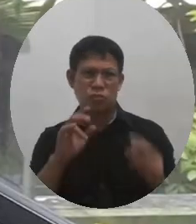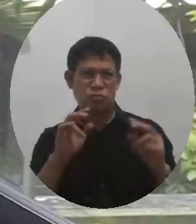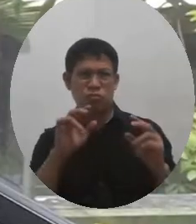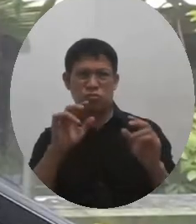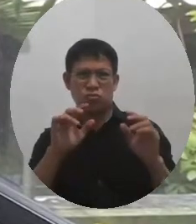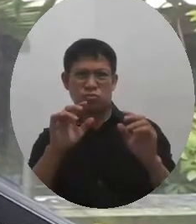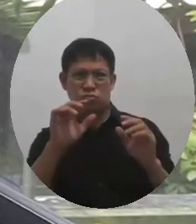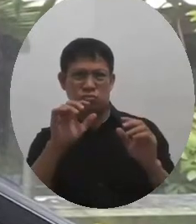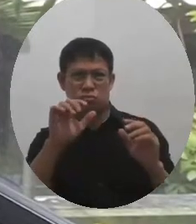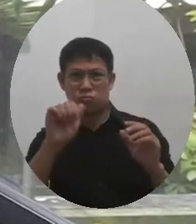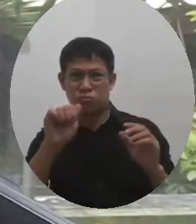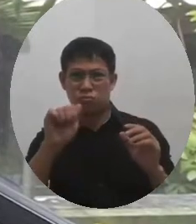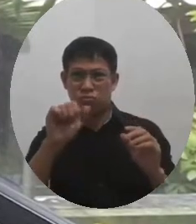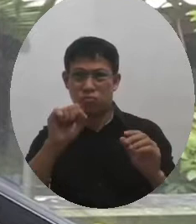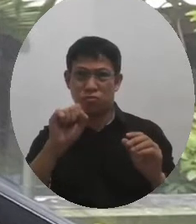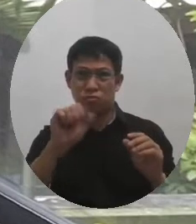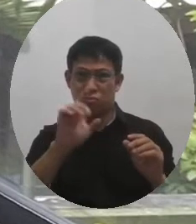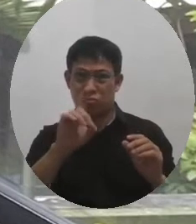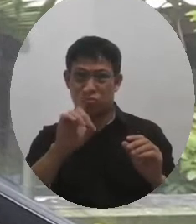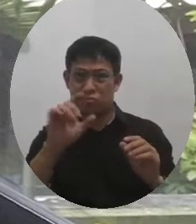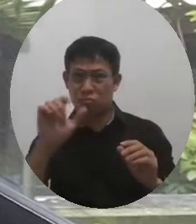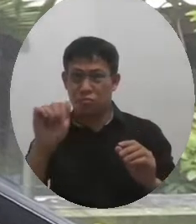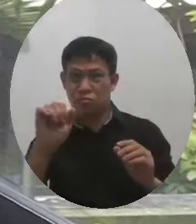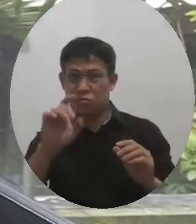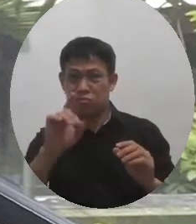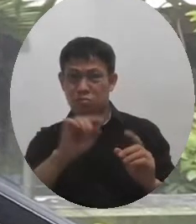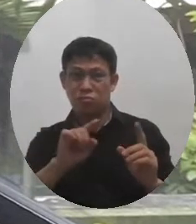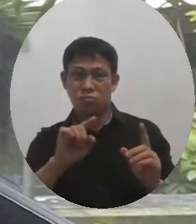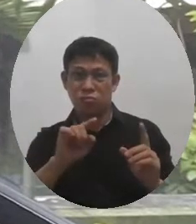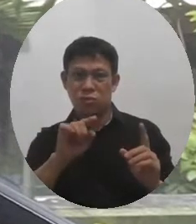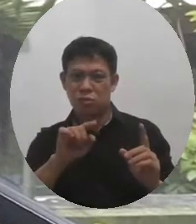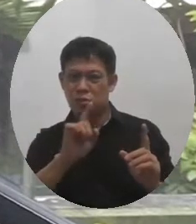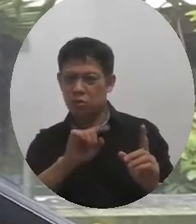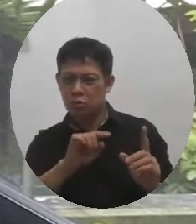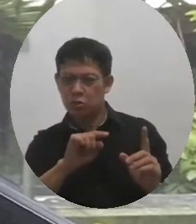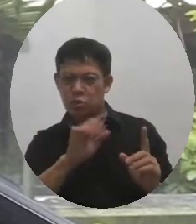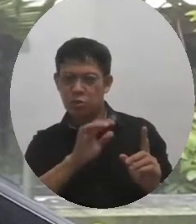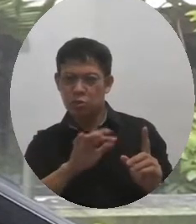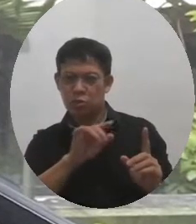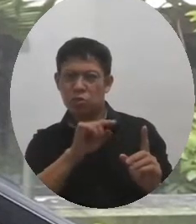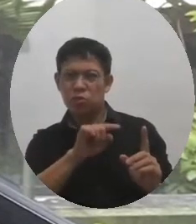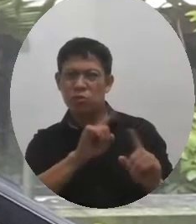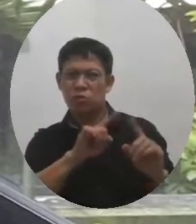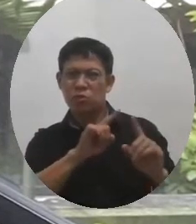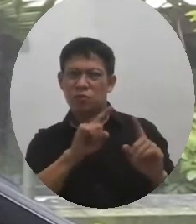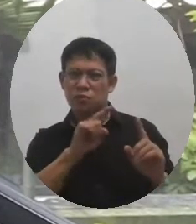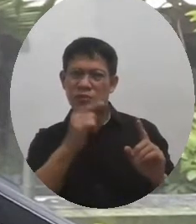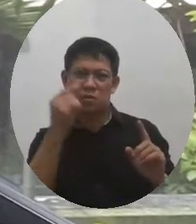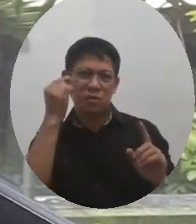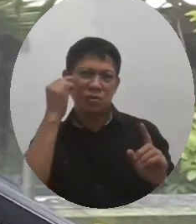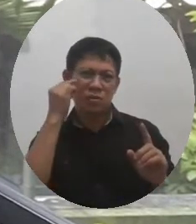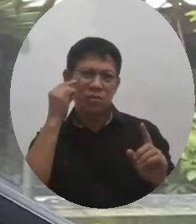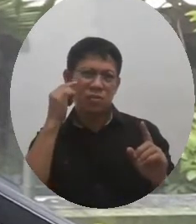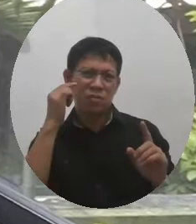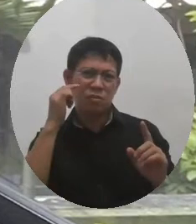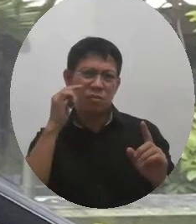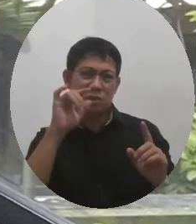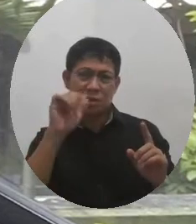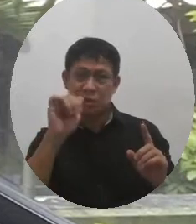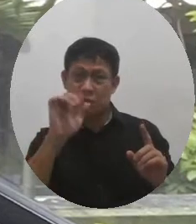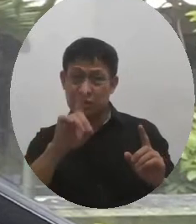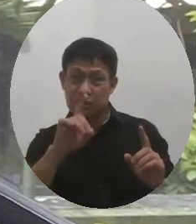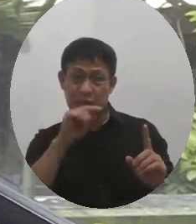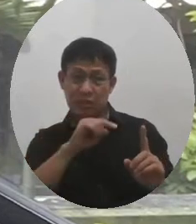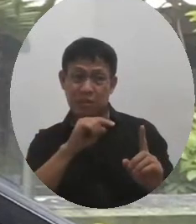Autism Spectrum Disorder ay isang kapansanan sa pag-unlad na sanhi ng mga pagkakaiba sa utak. Ang mga taong may